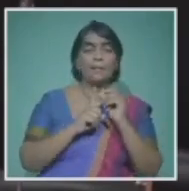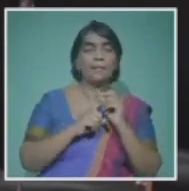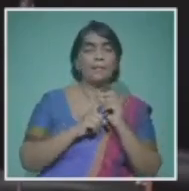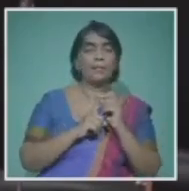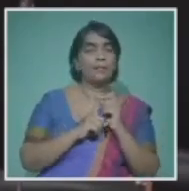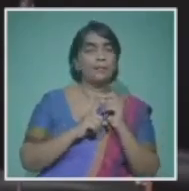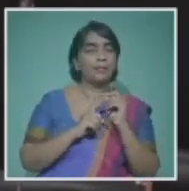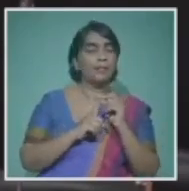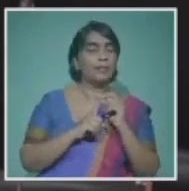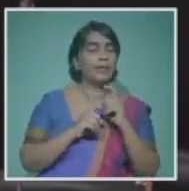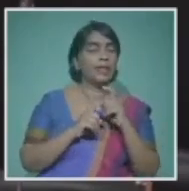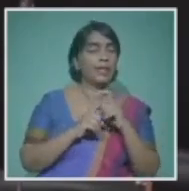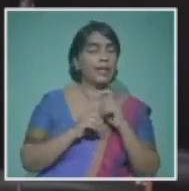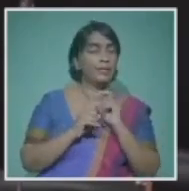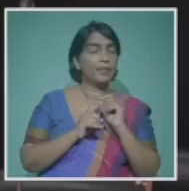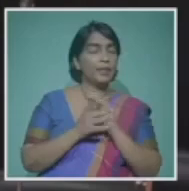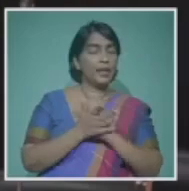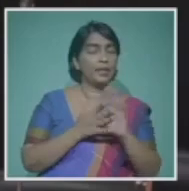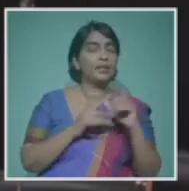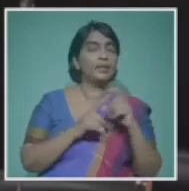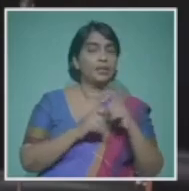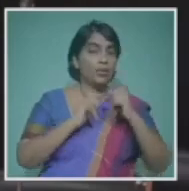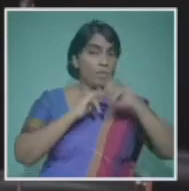පරීක්ෂණයේ උපාධි දෙන්න යනවා වෛද්‍ය